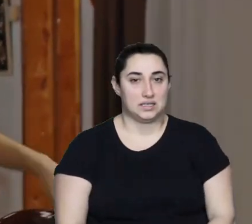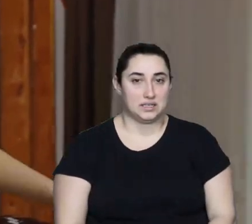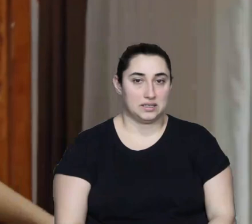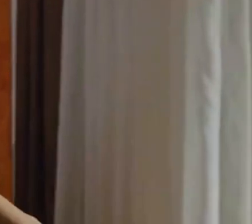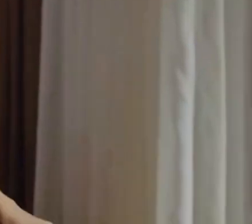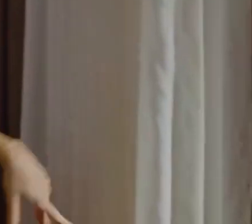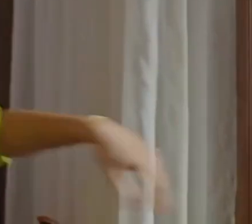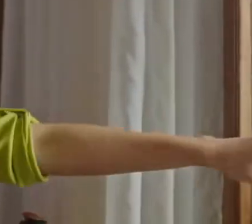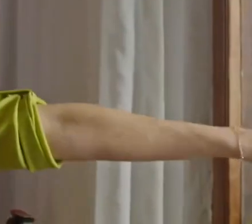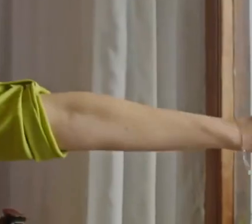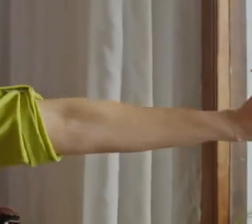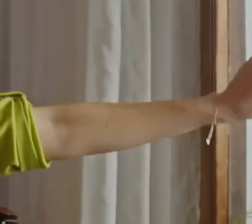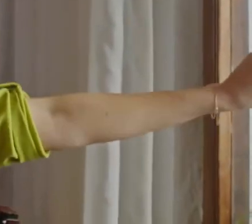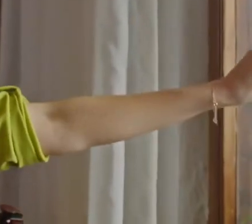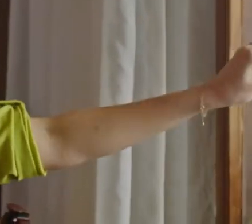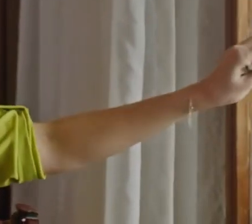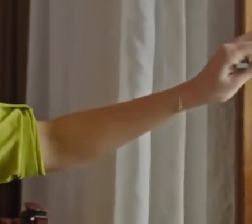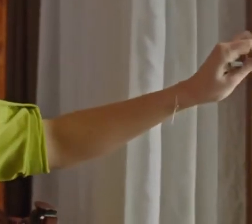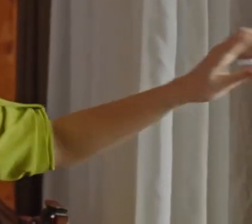Uzanıp açtı borcu.